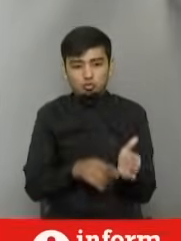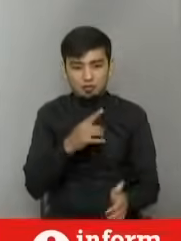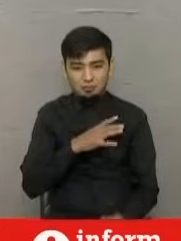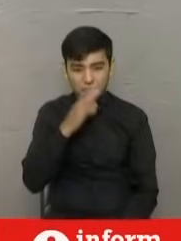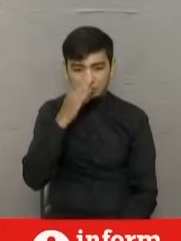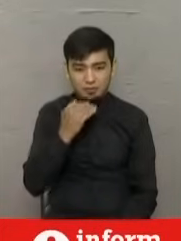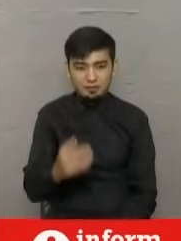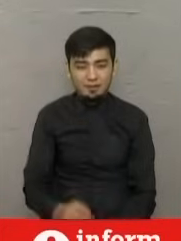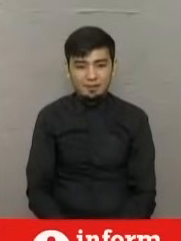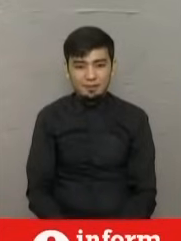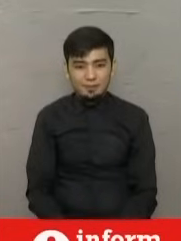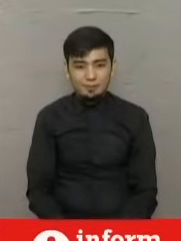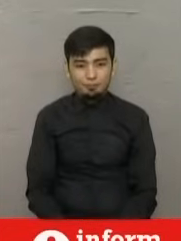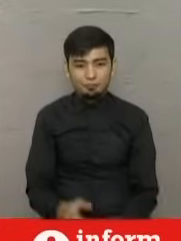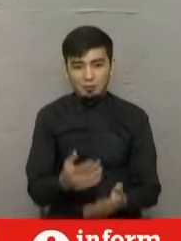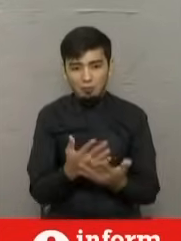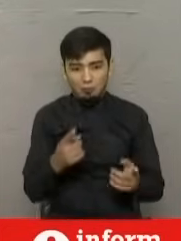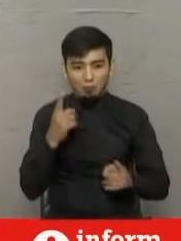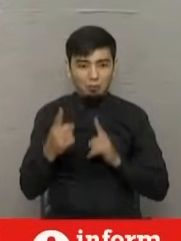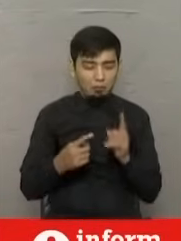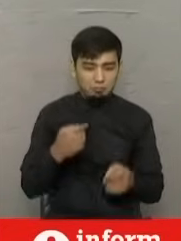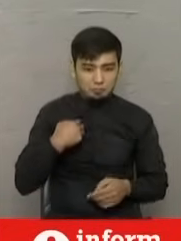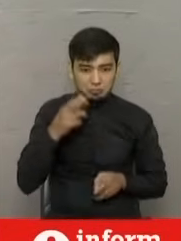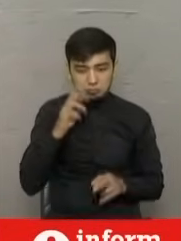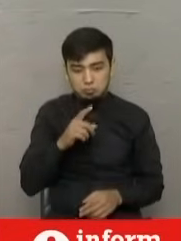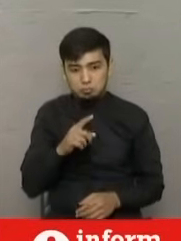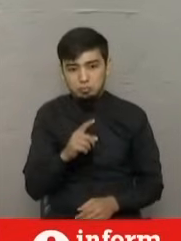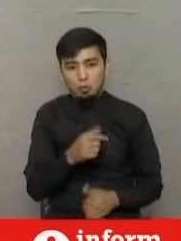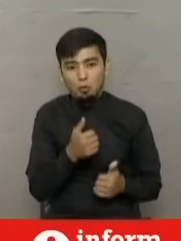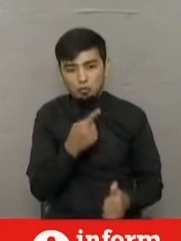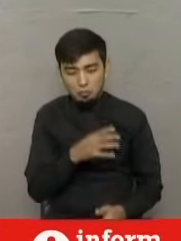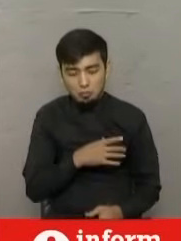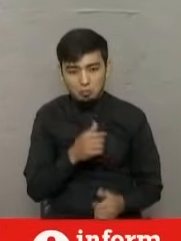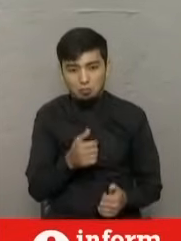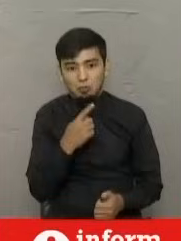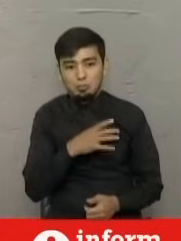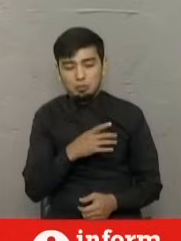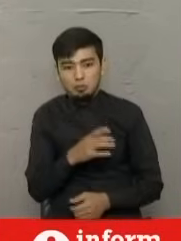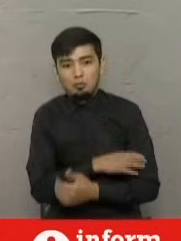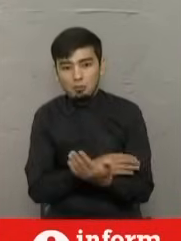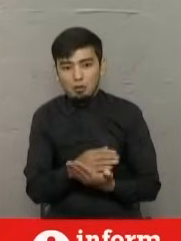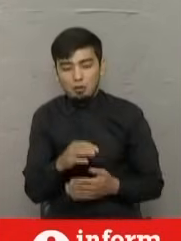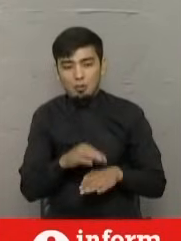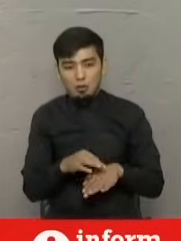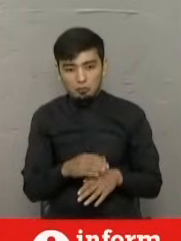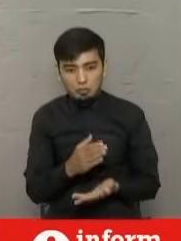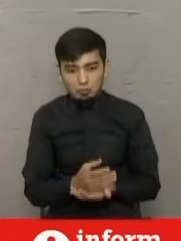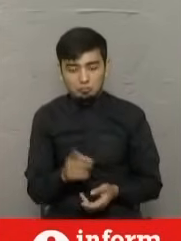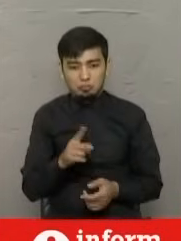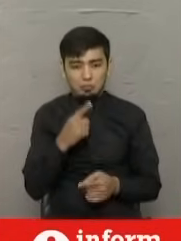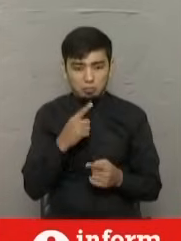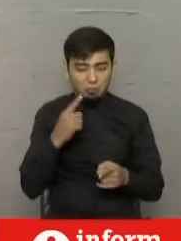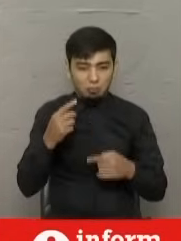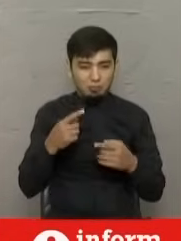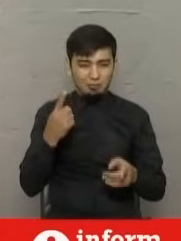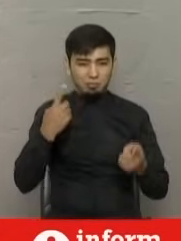әкесі. Олар енді әртүрлі сөйледі, нап бүйтіп жатыр, басында жақсы деді, енді ісіп бара жатыр деді, ауырып бара жатыр деді, аяғына жиналып бара жатыр деді,